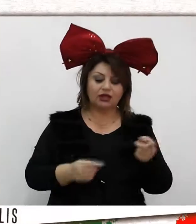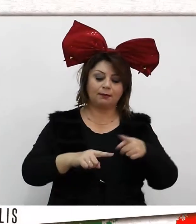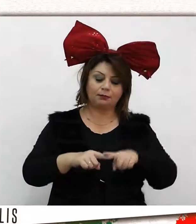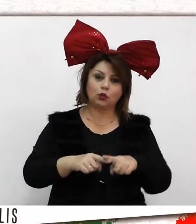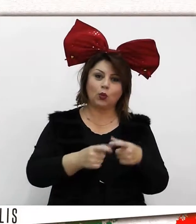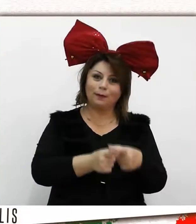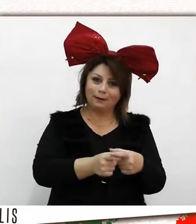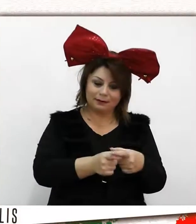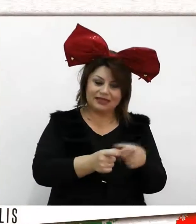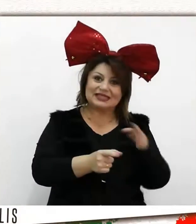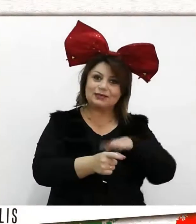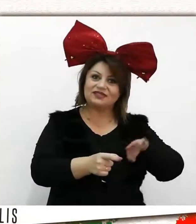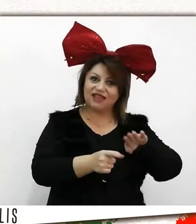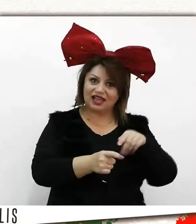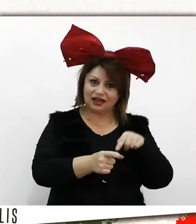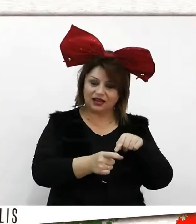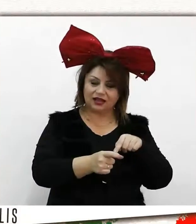che le semisfere.